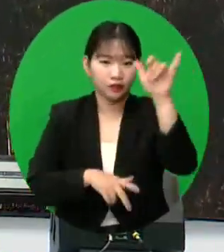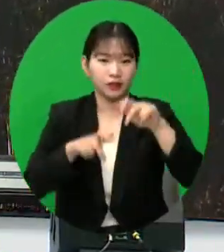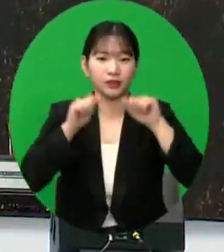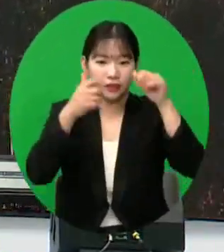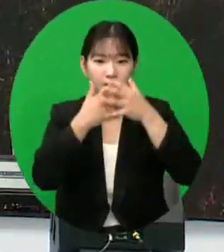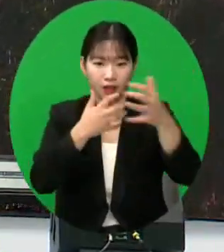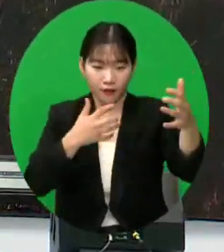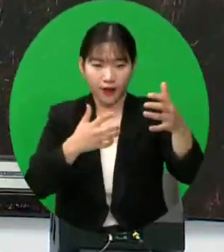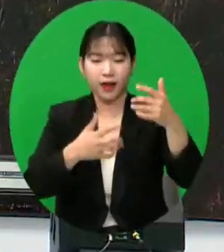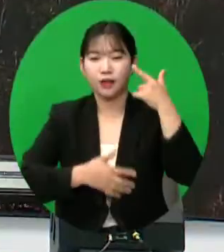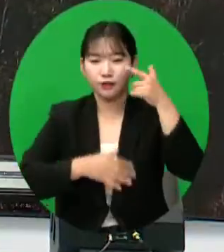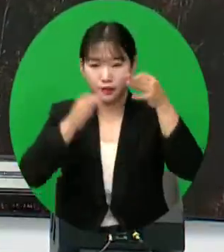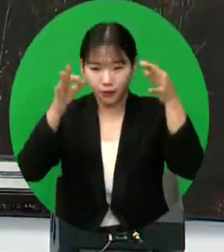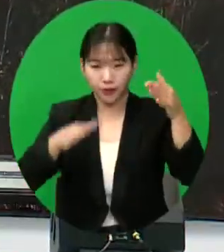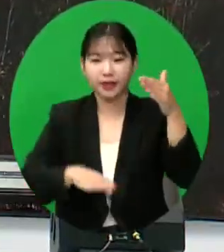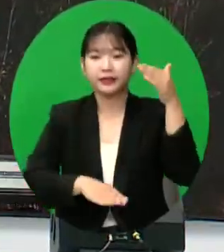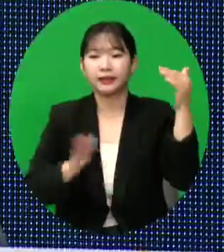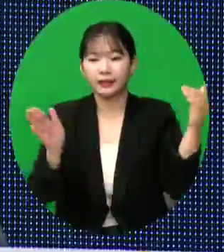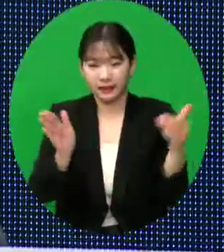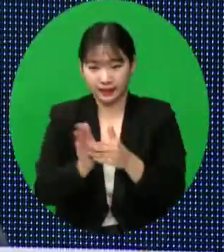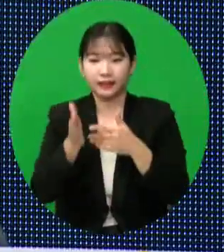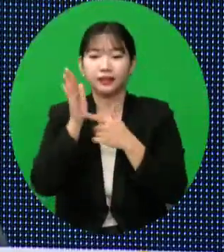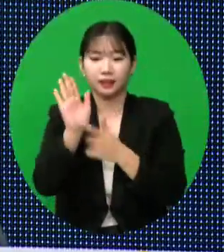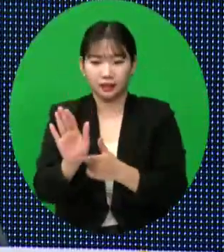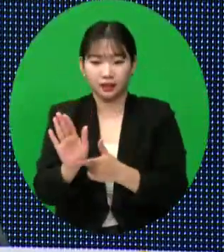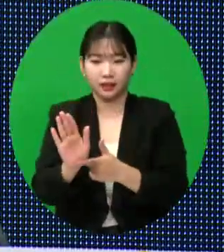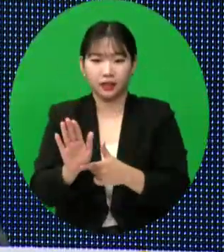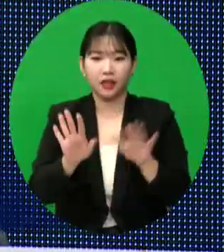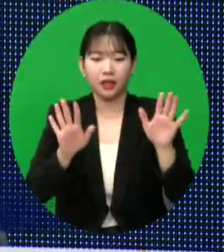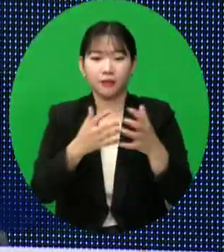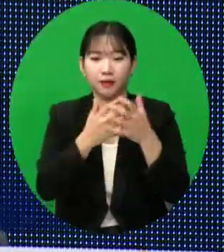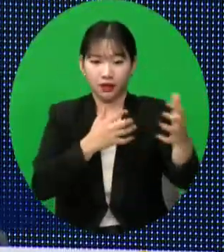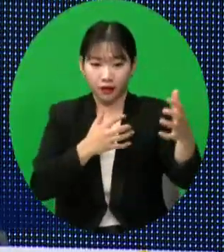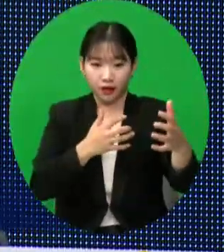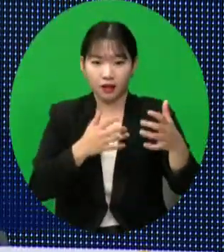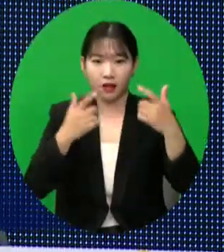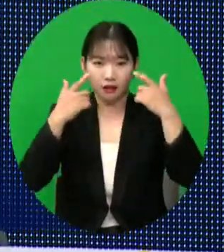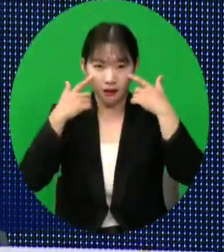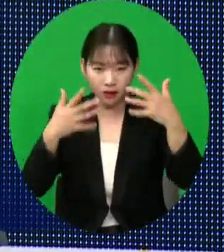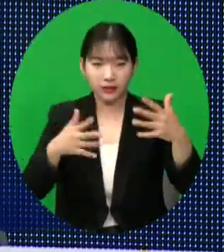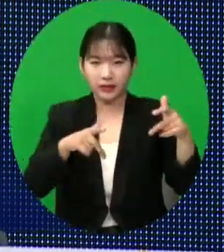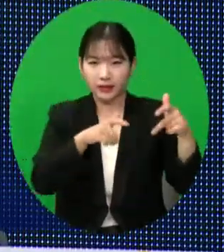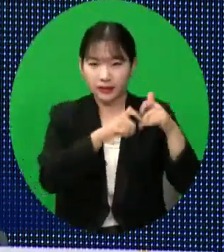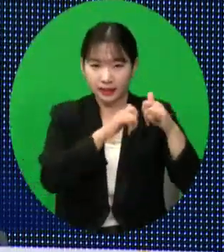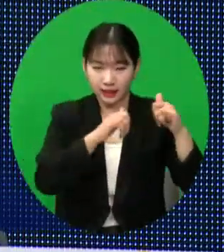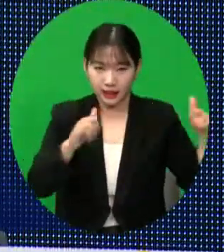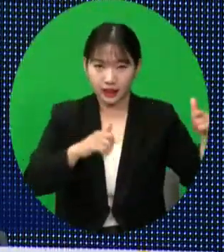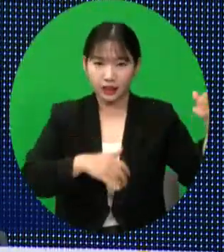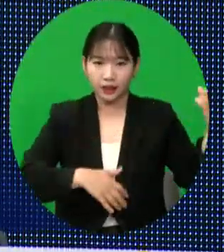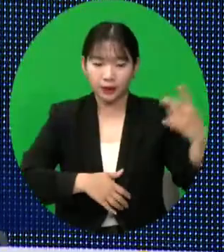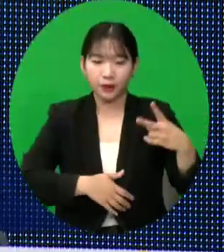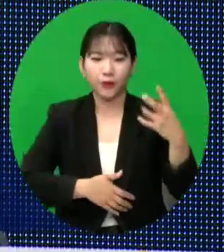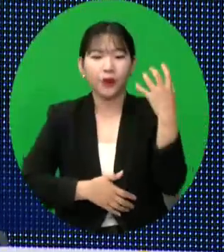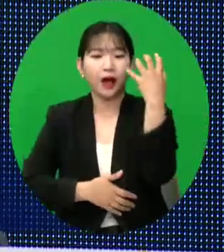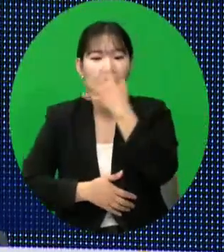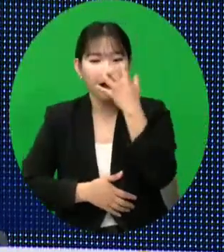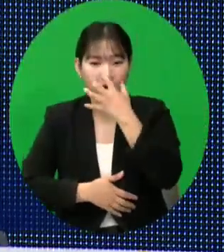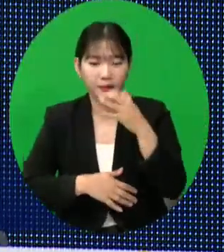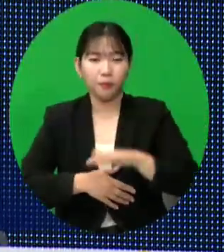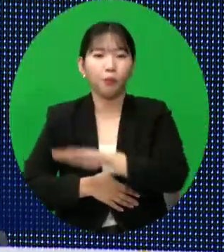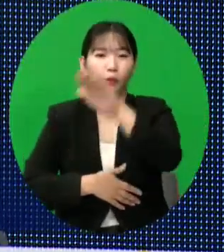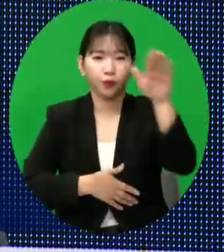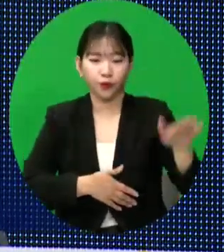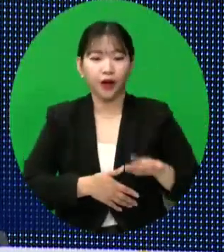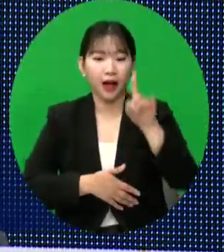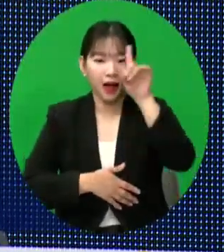장애인체전은 대장정의 마지막을 알렸습니다. 이번 대회는 명실상부 장애인과